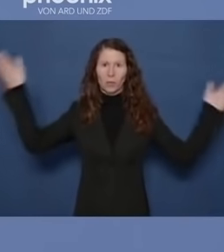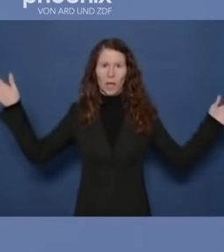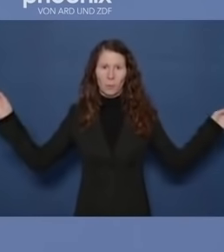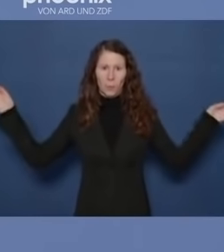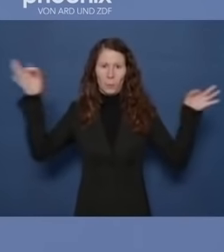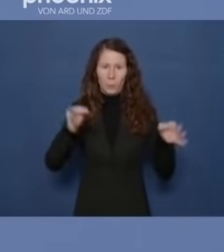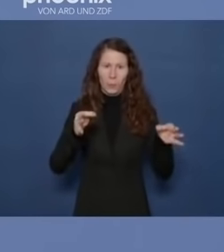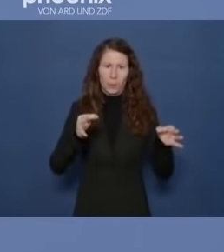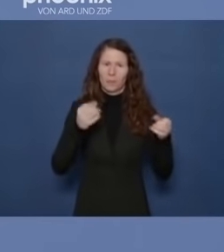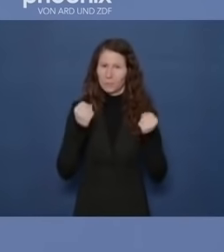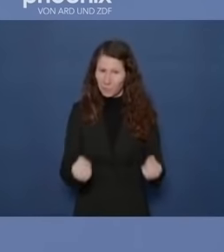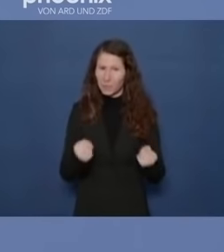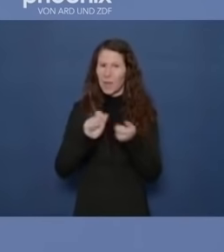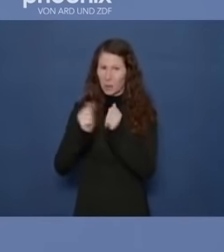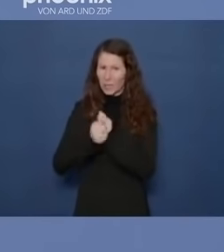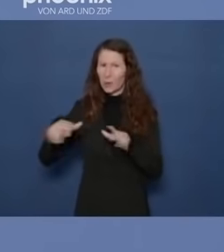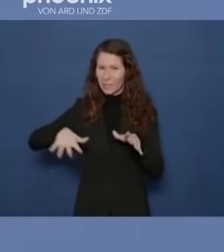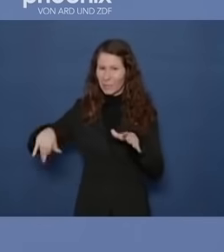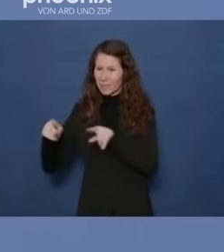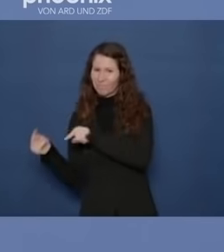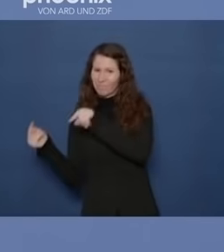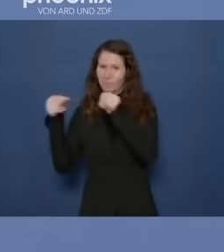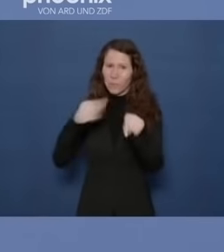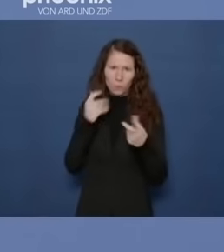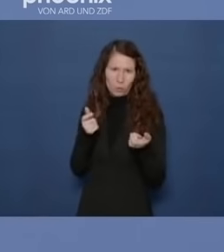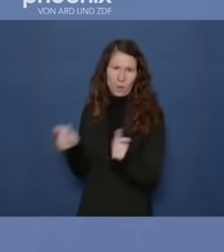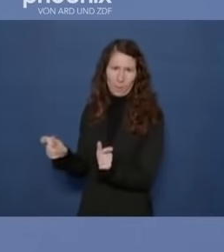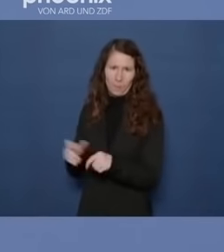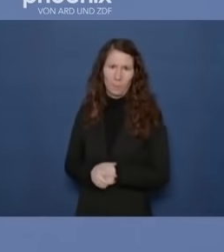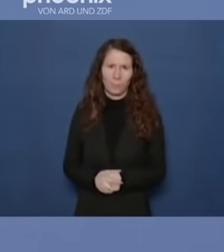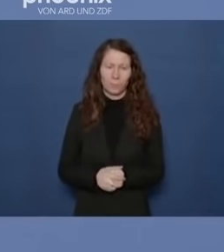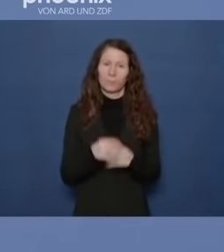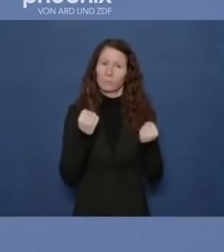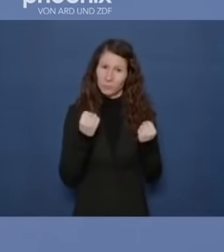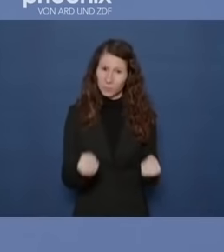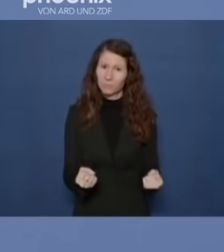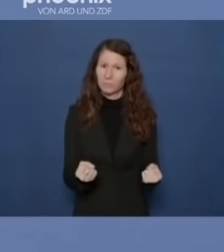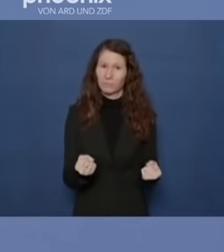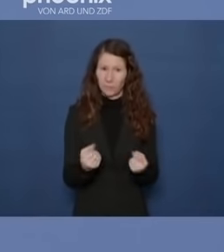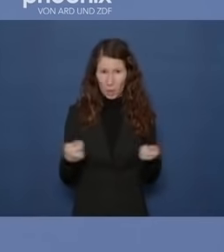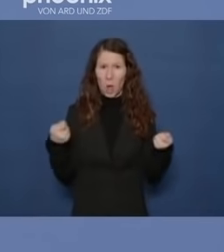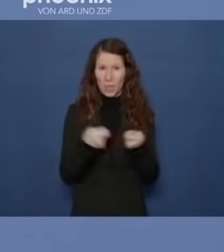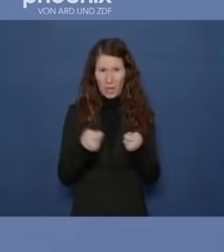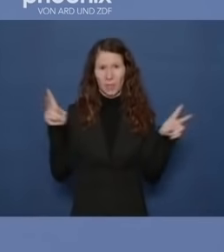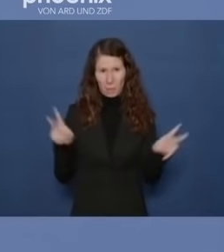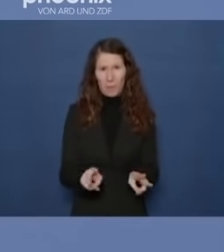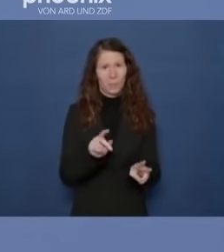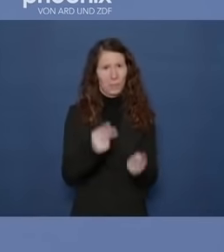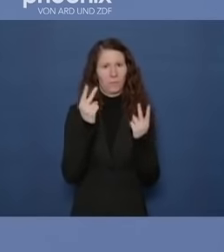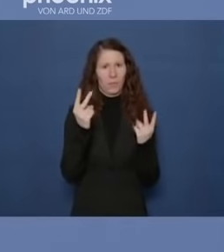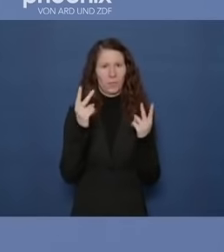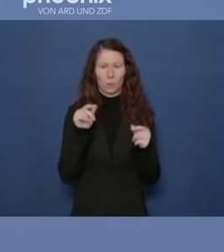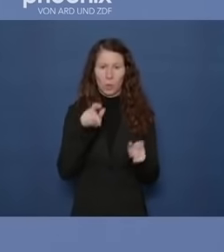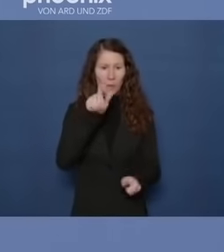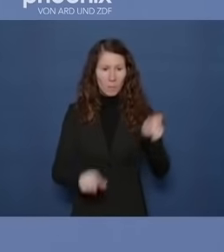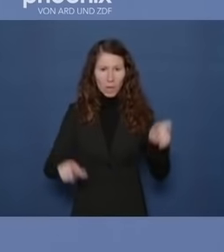Mutationsgebieten, zu vermeiden. Und dazu gehört natürlich insbesondere die Kontaktreduzierung zwischen